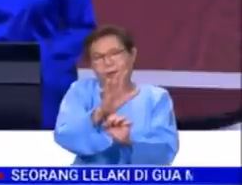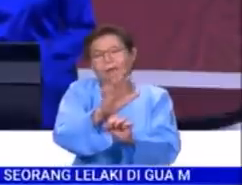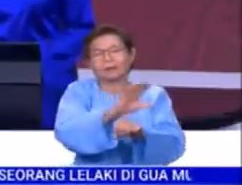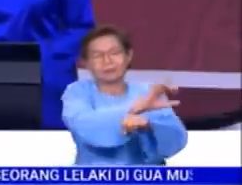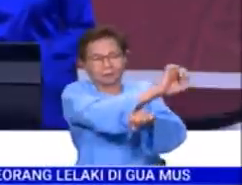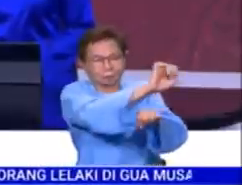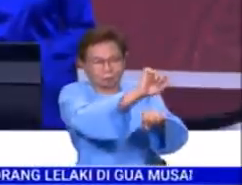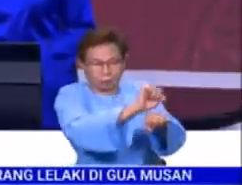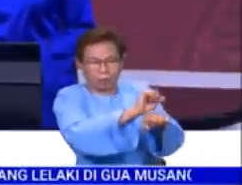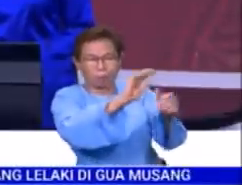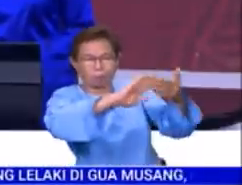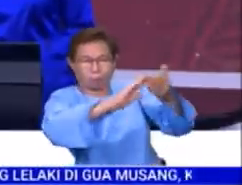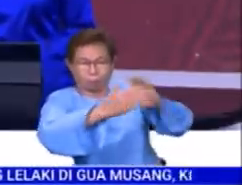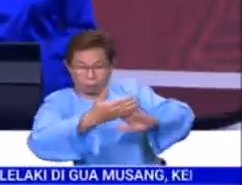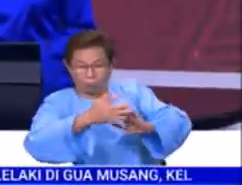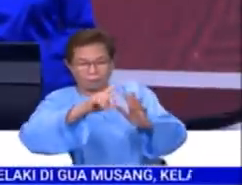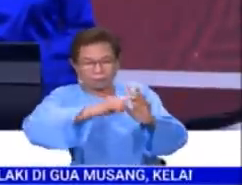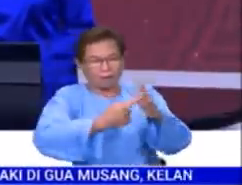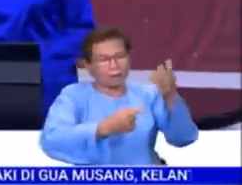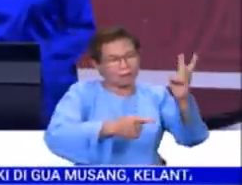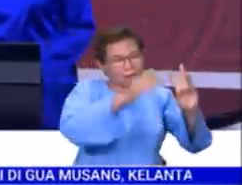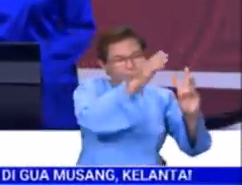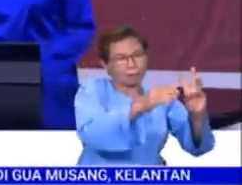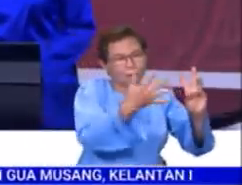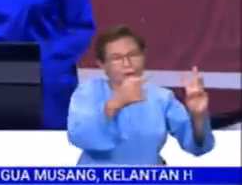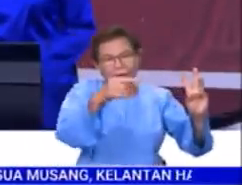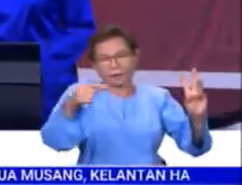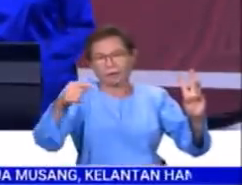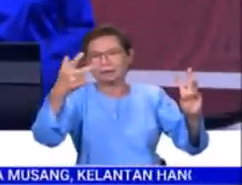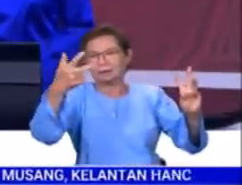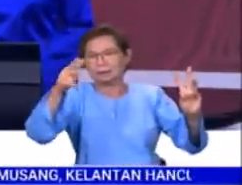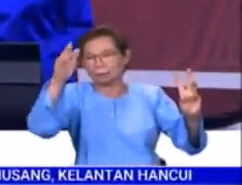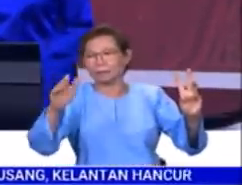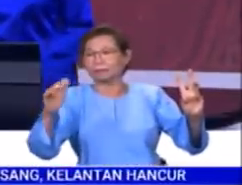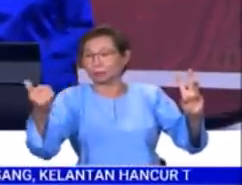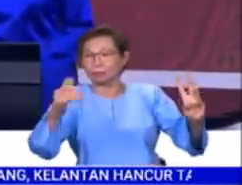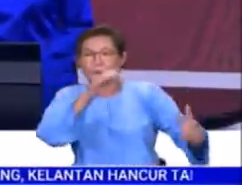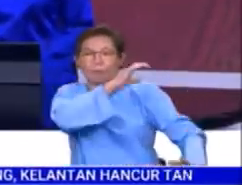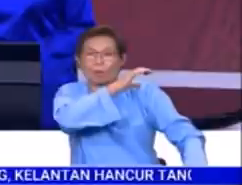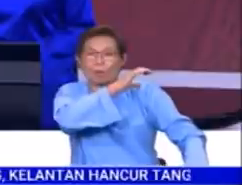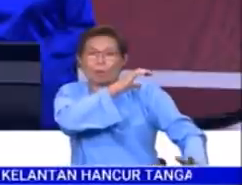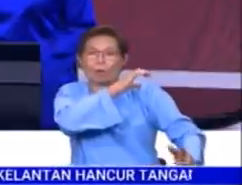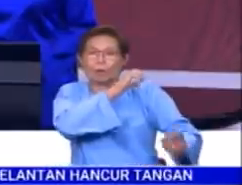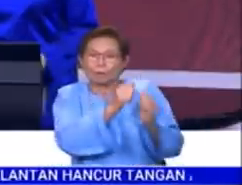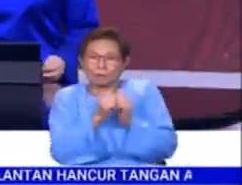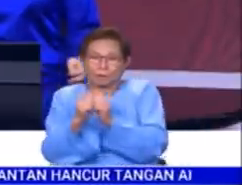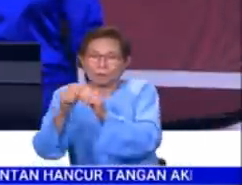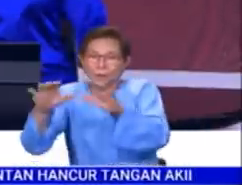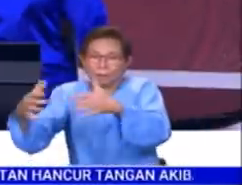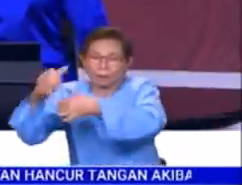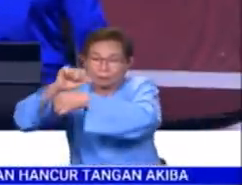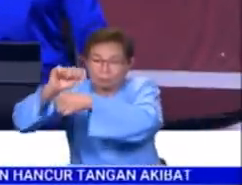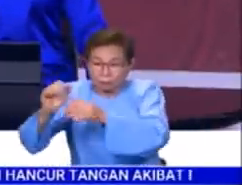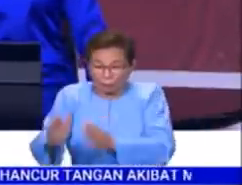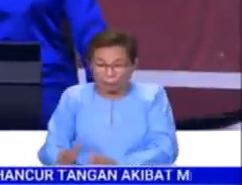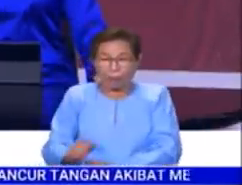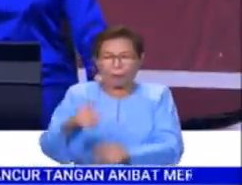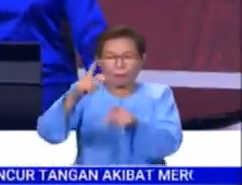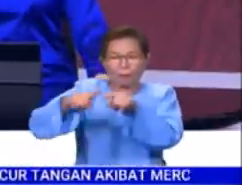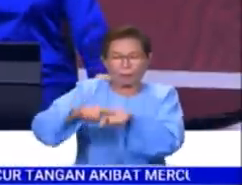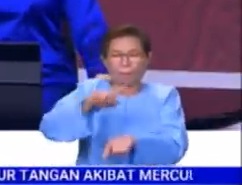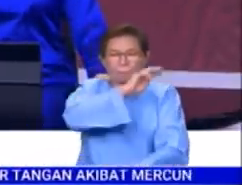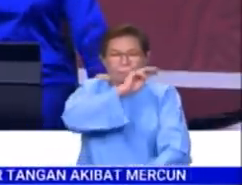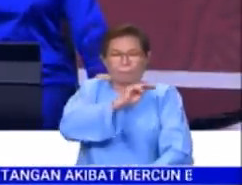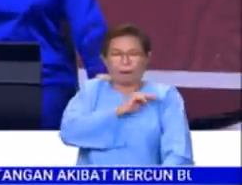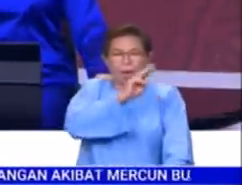dalam komuniti bermula 16 Mei hingga 13 Jun. Pengerusi bersama pasukan petugas pelbagai kementerian